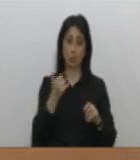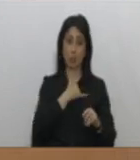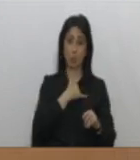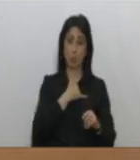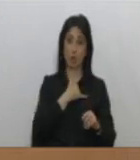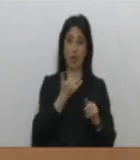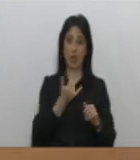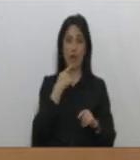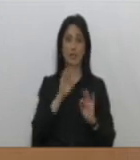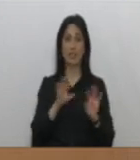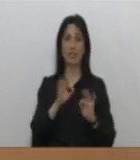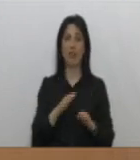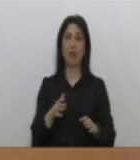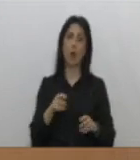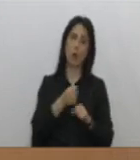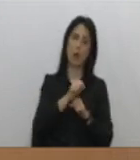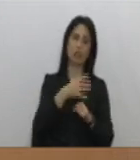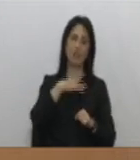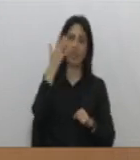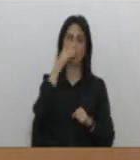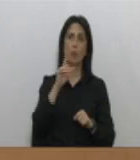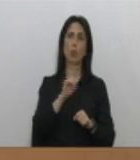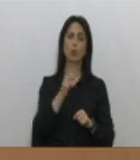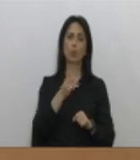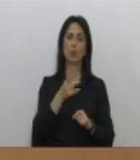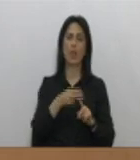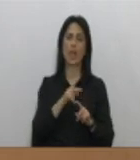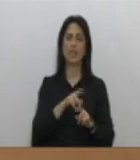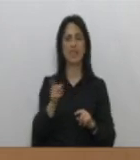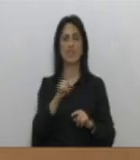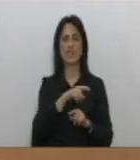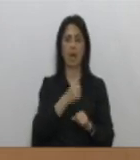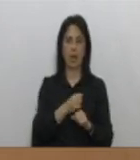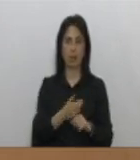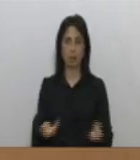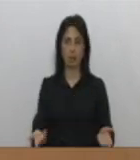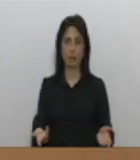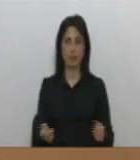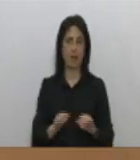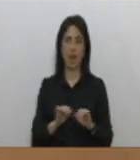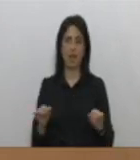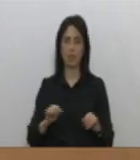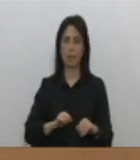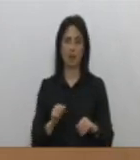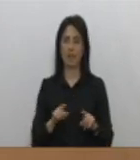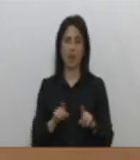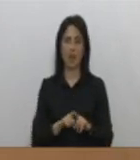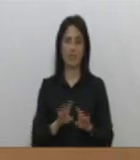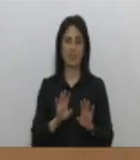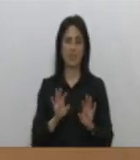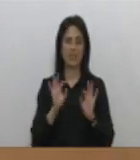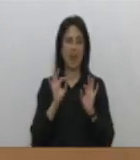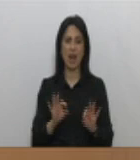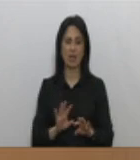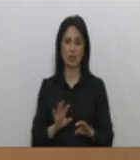ეხა აცხადებს რომ უნდა ვაიძულოთ ქართული ოცნებაო რომ აი ეს ანის გააკეთოსო არ შეიძლება მეგობრებო ესეთი